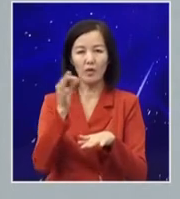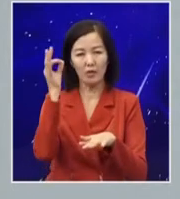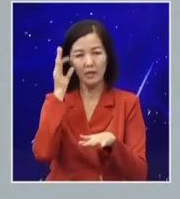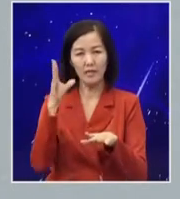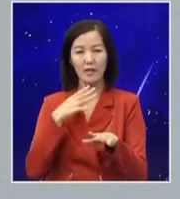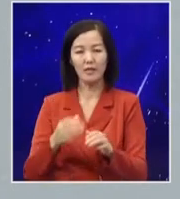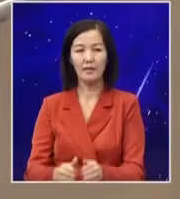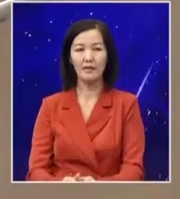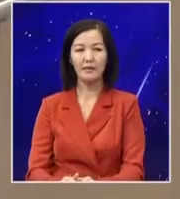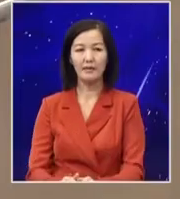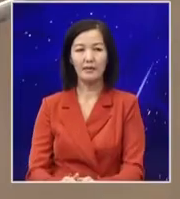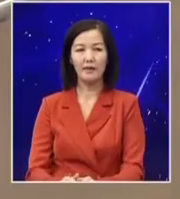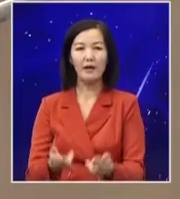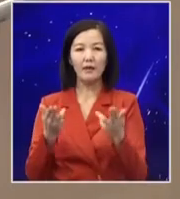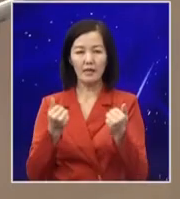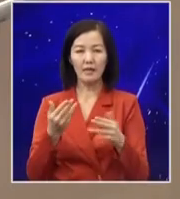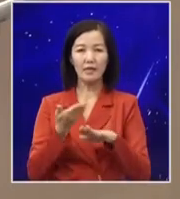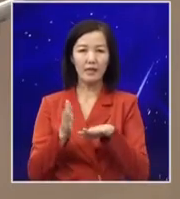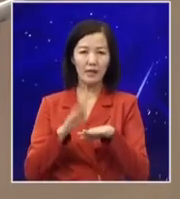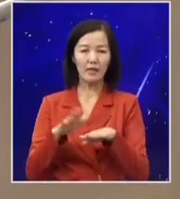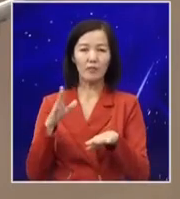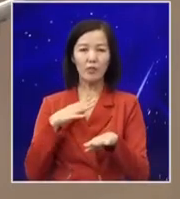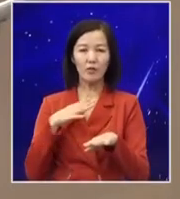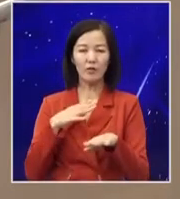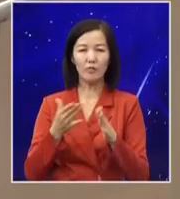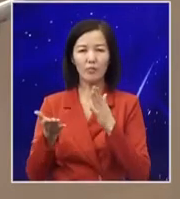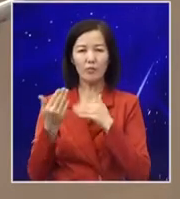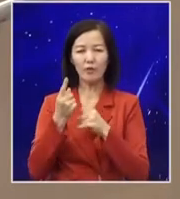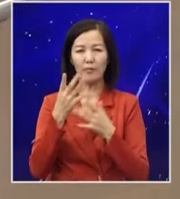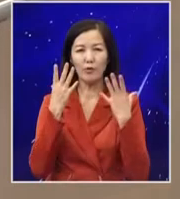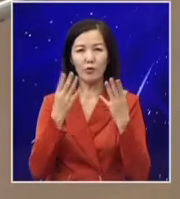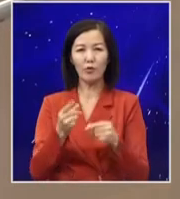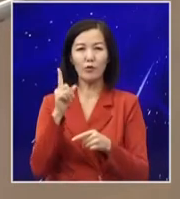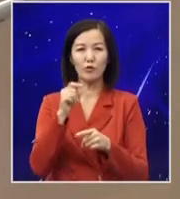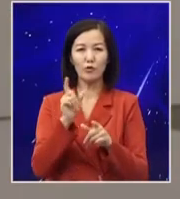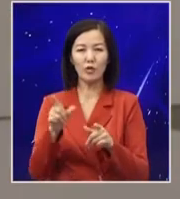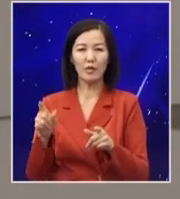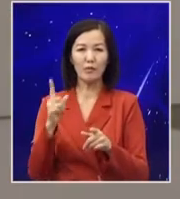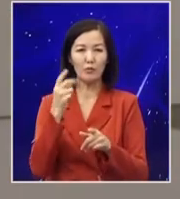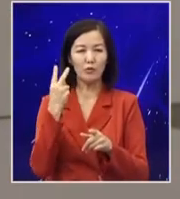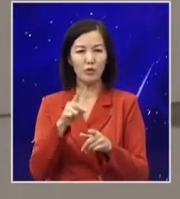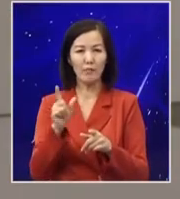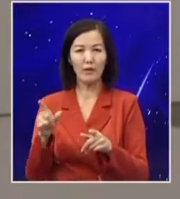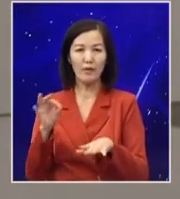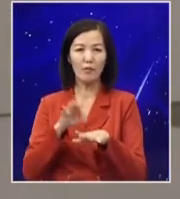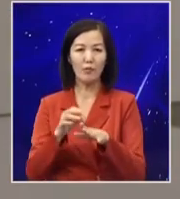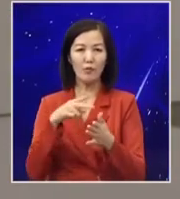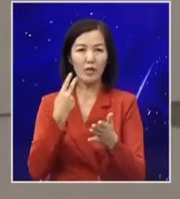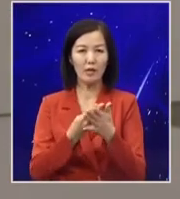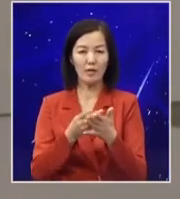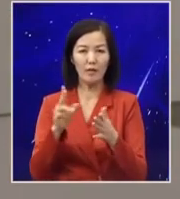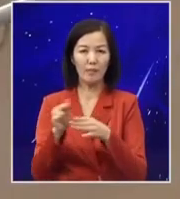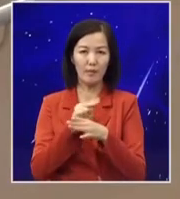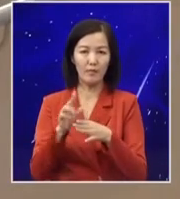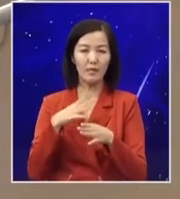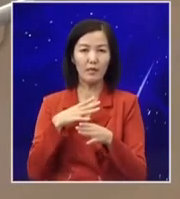еске алады. Әрине қиын болды сол кезде. Күніне 100 адам, 120 адам науқасқа дейін түсіп жатты осы жерге.